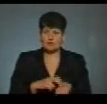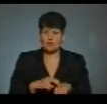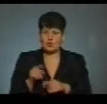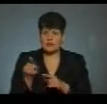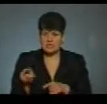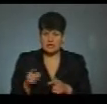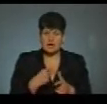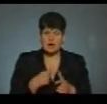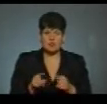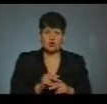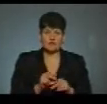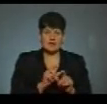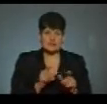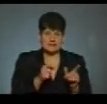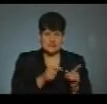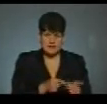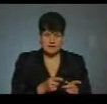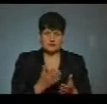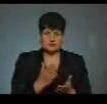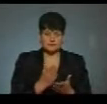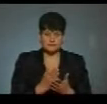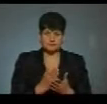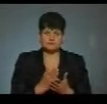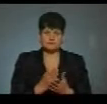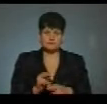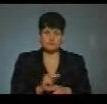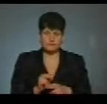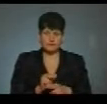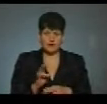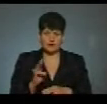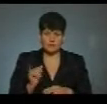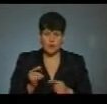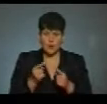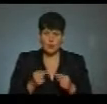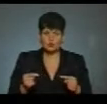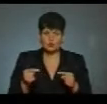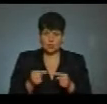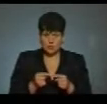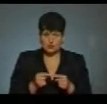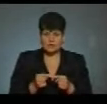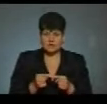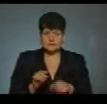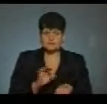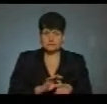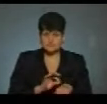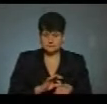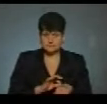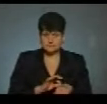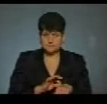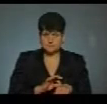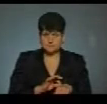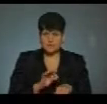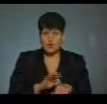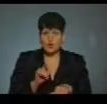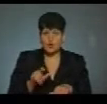або лікувальний заклад, якщо вони знаходяться на стаціонарному лікуванні. Відповідно, уточнюється діагноз,